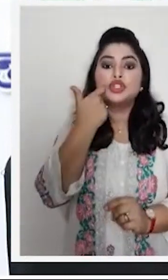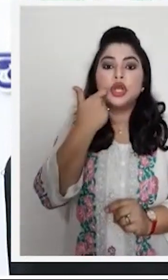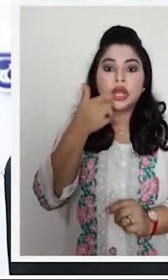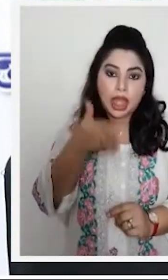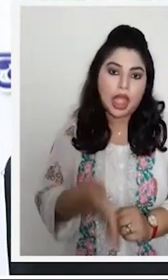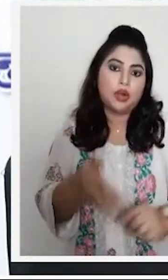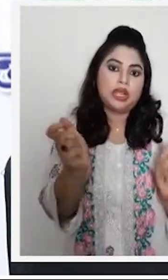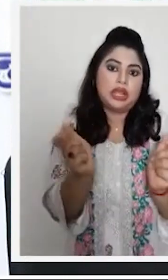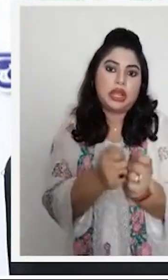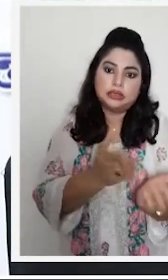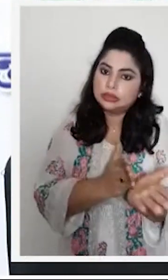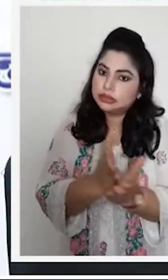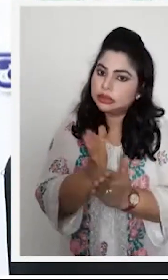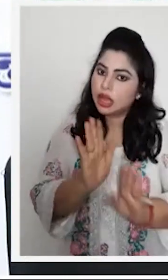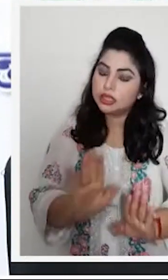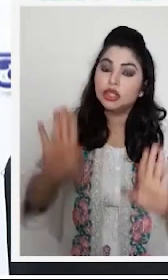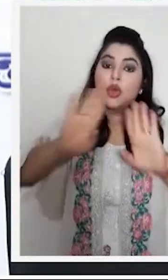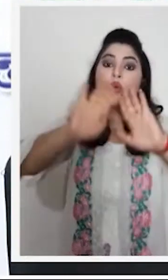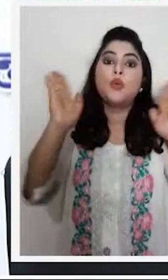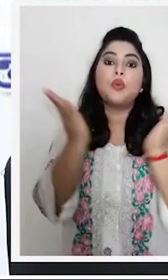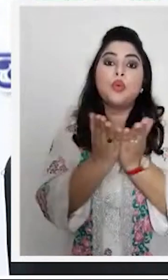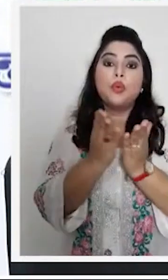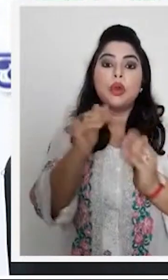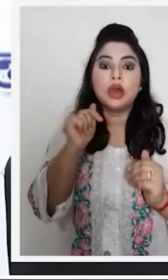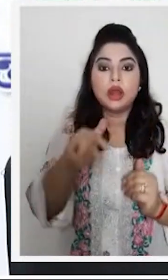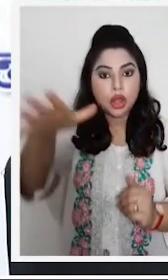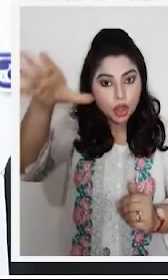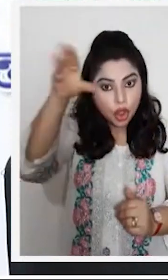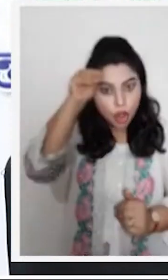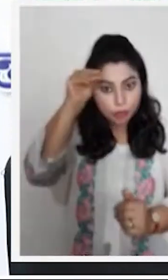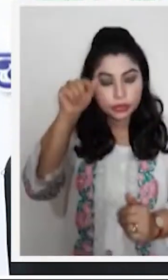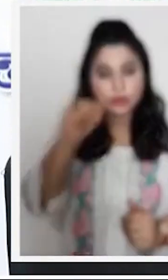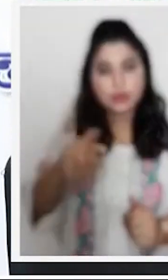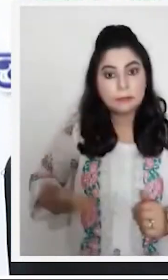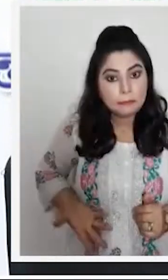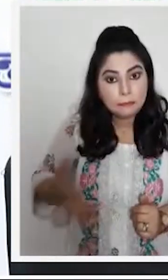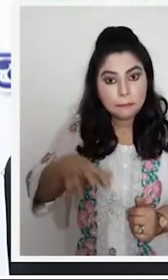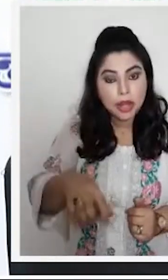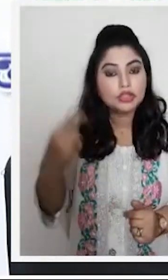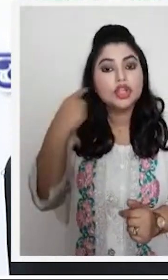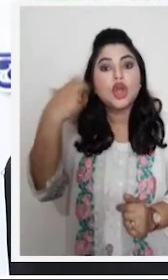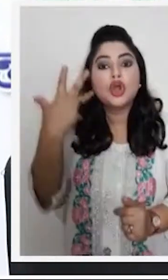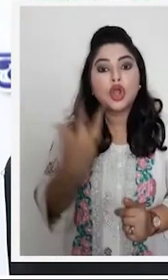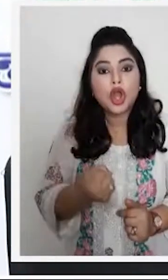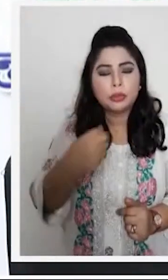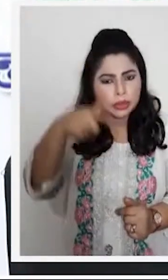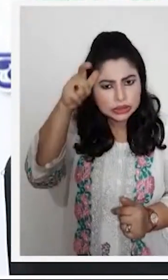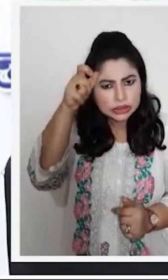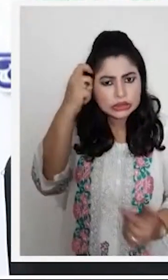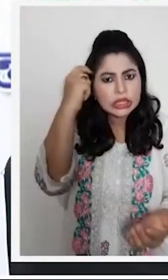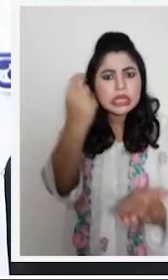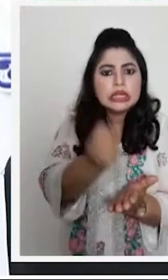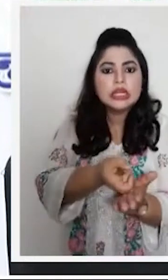মধ্যে একটি ভারসাম্য রক্ষা করার জন্য সরকারকে কাজ করতে হচ্ছে। বিশ্বব্যাপী অর্জিত